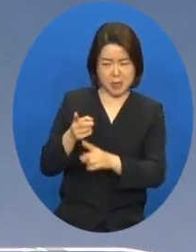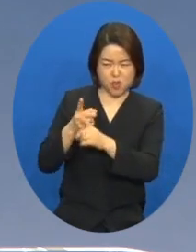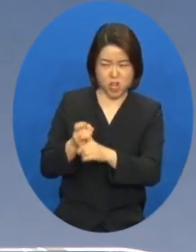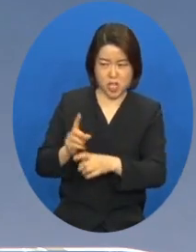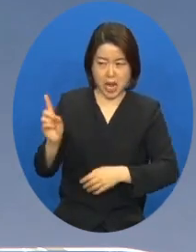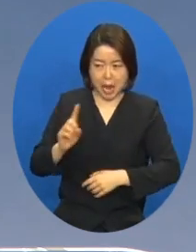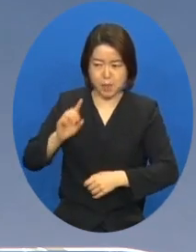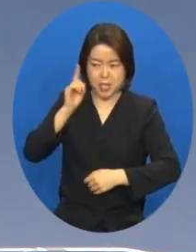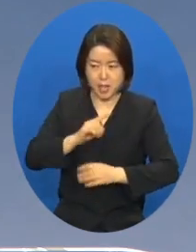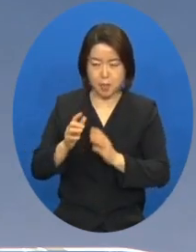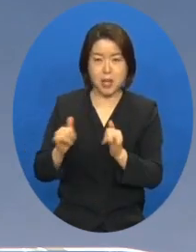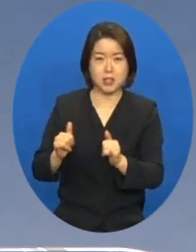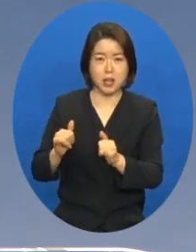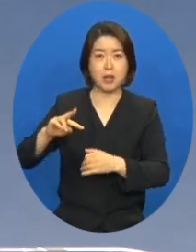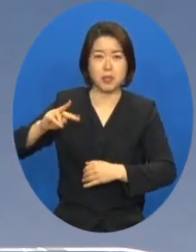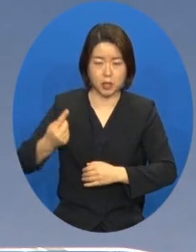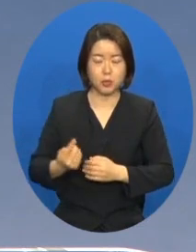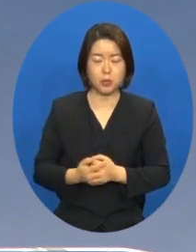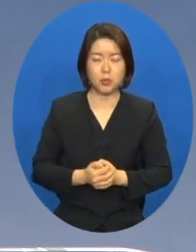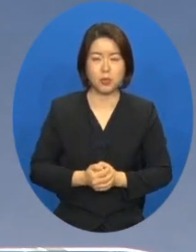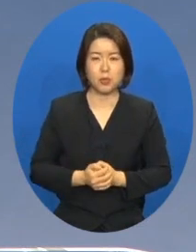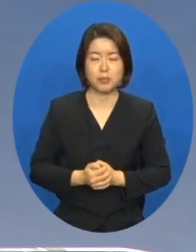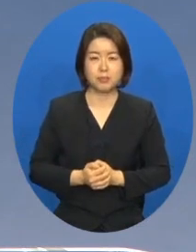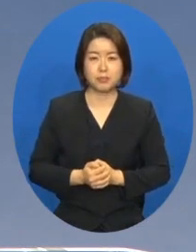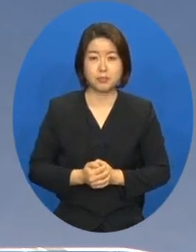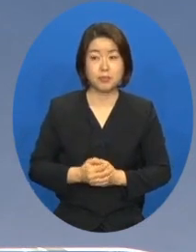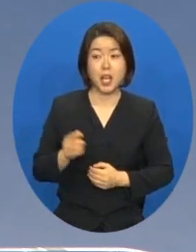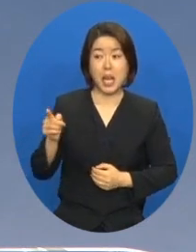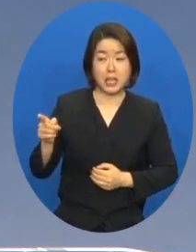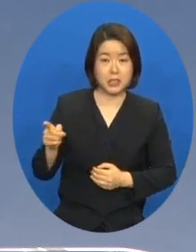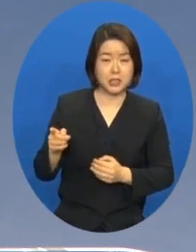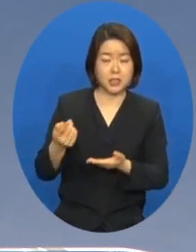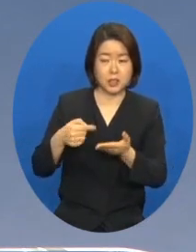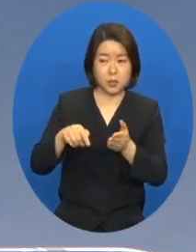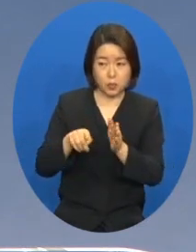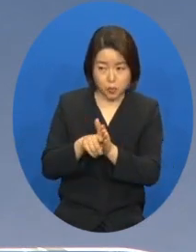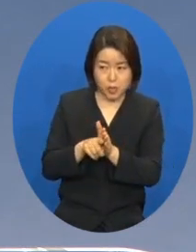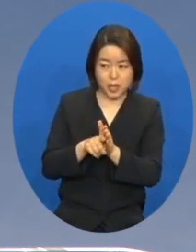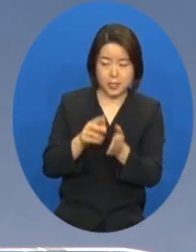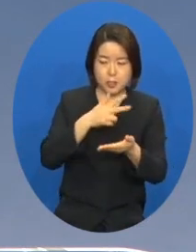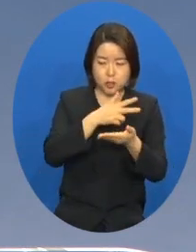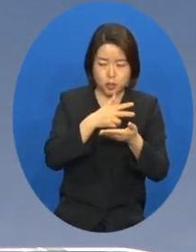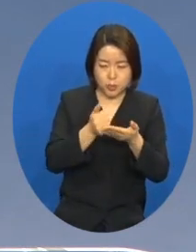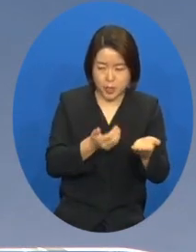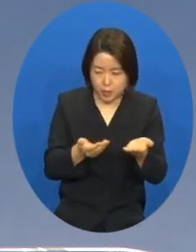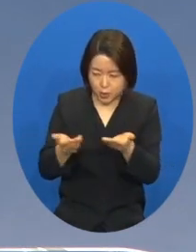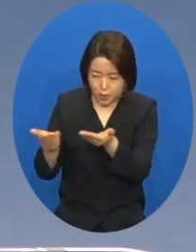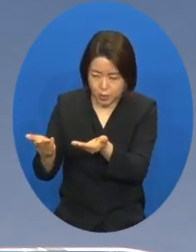나에게 아무리 원수같이 했다 하더라도 그를 주님께 하듯이 대하게 돼요.